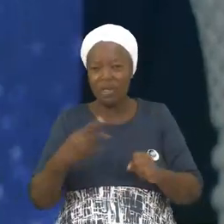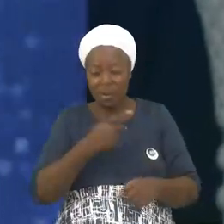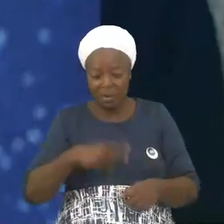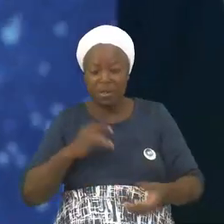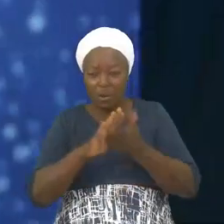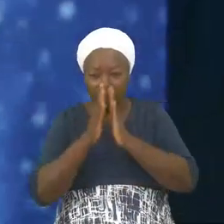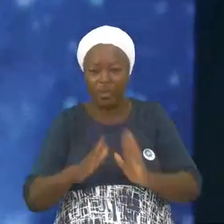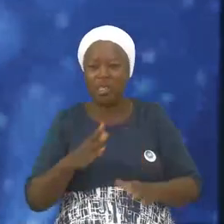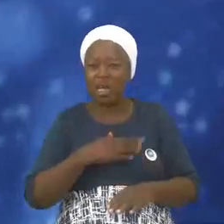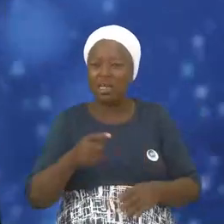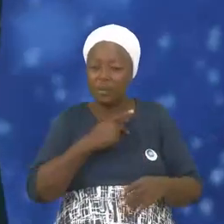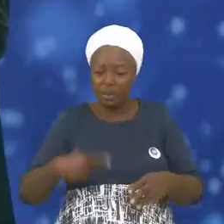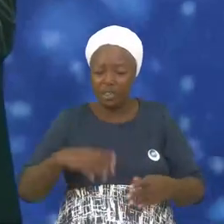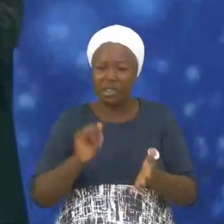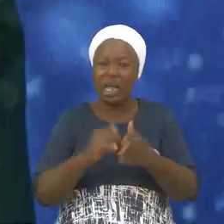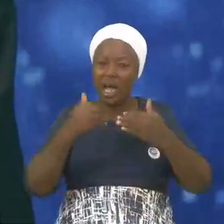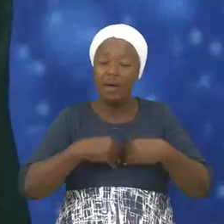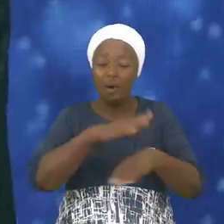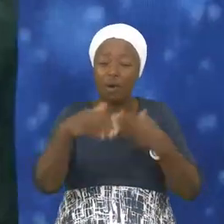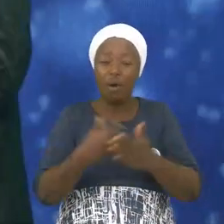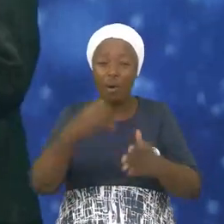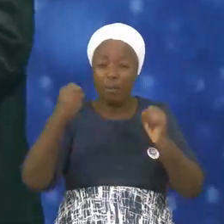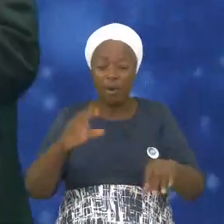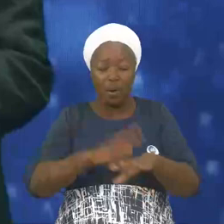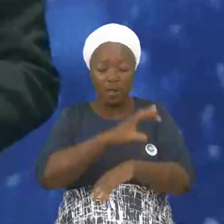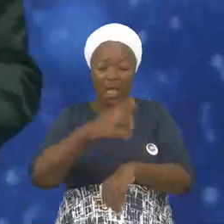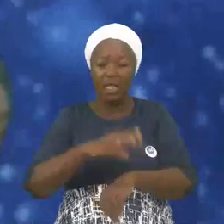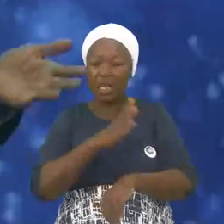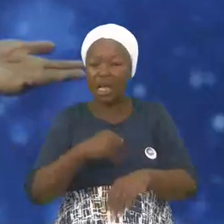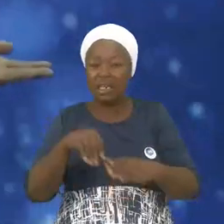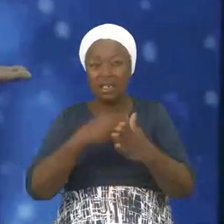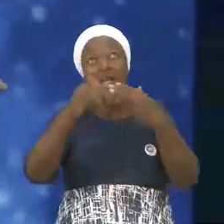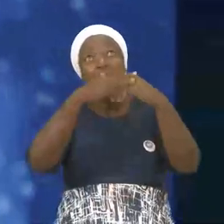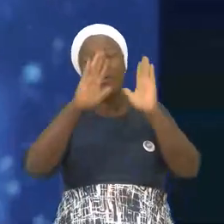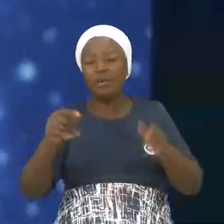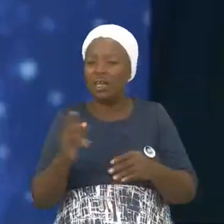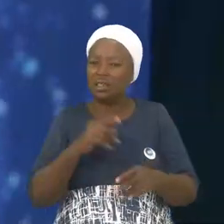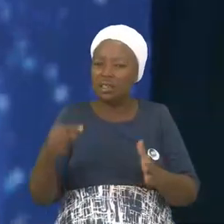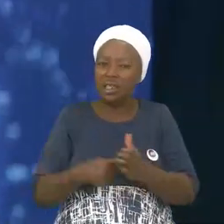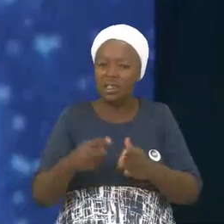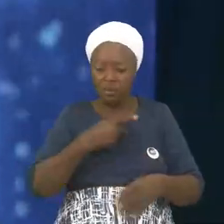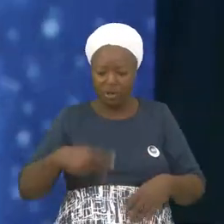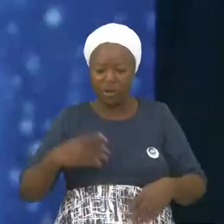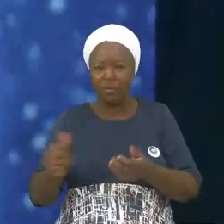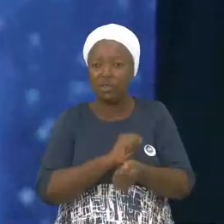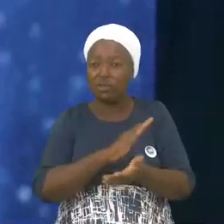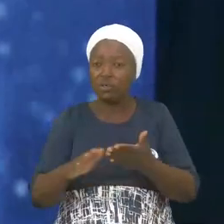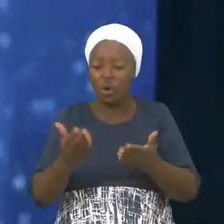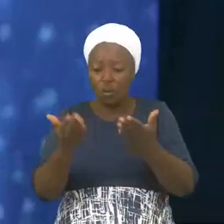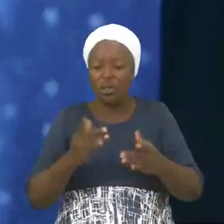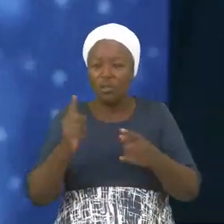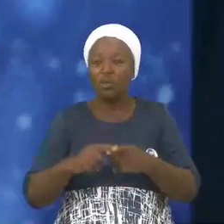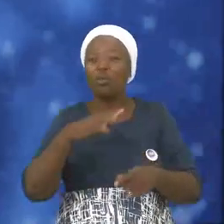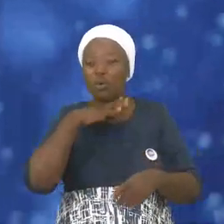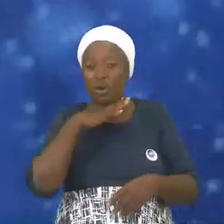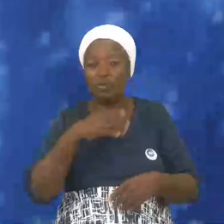corrompre. Le prince de puissance, le prince des princes, le prince qui a toute la puissance sur la terre et dans le